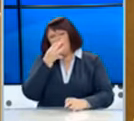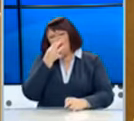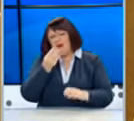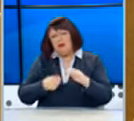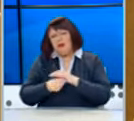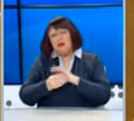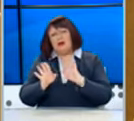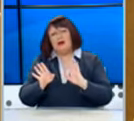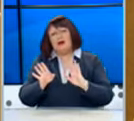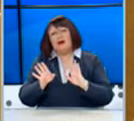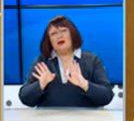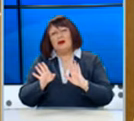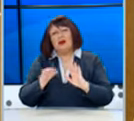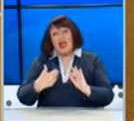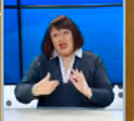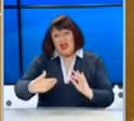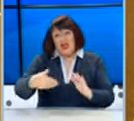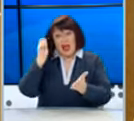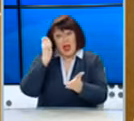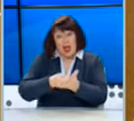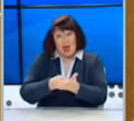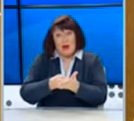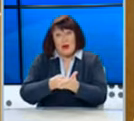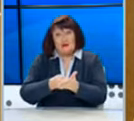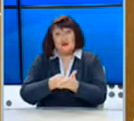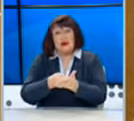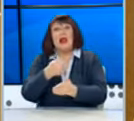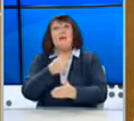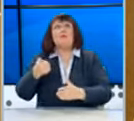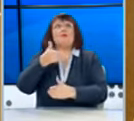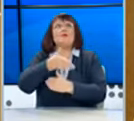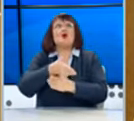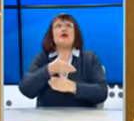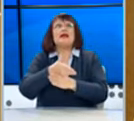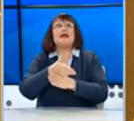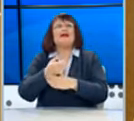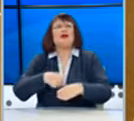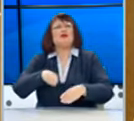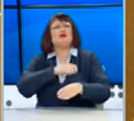Διότι ήμασταν έτοιμοι να τα αγοράσουμε κιόλας αυτά τα αεροσκάφη.